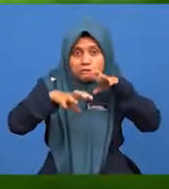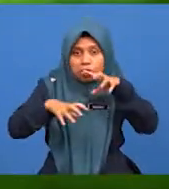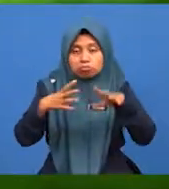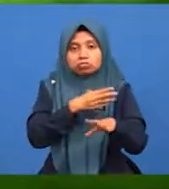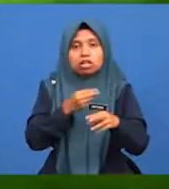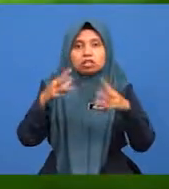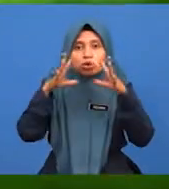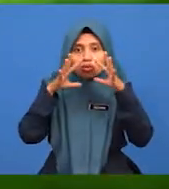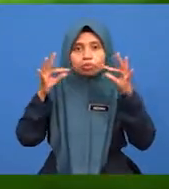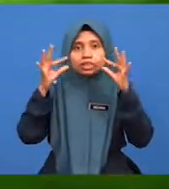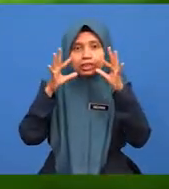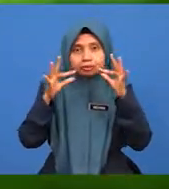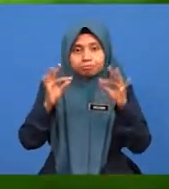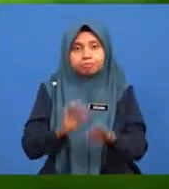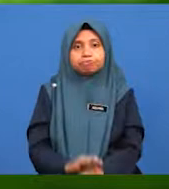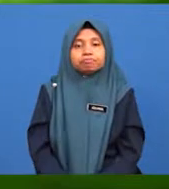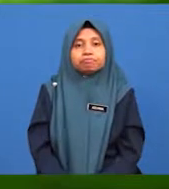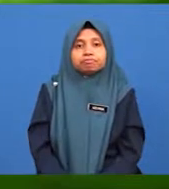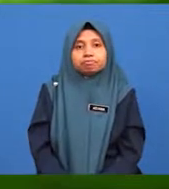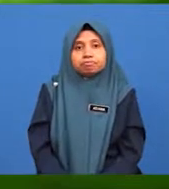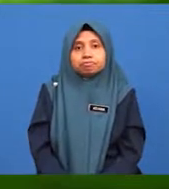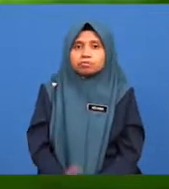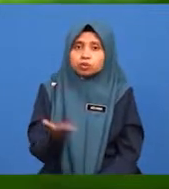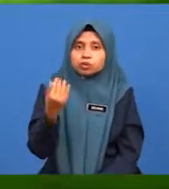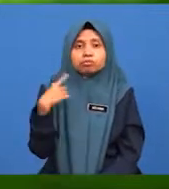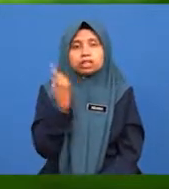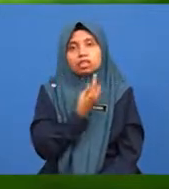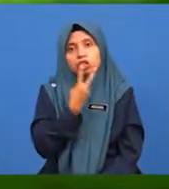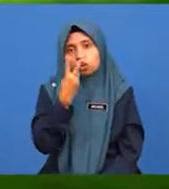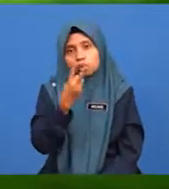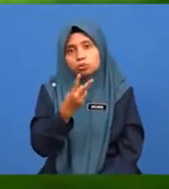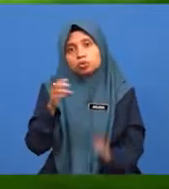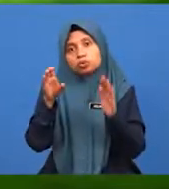Mari kita lihat contoh-contoh penggunaan penjodoh bilangan ekor.